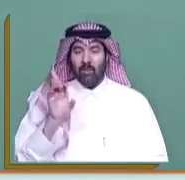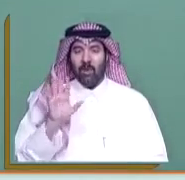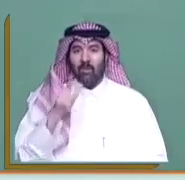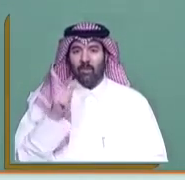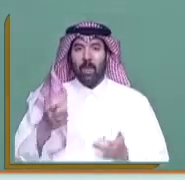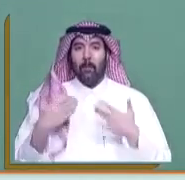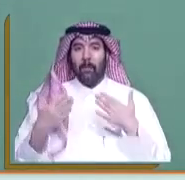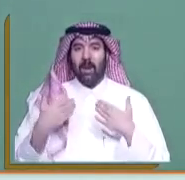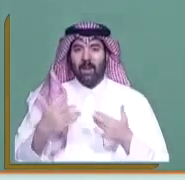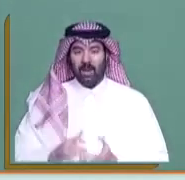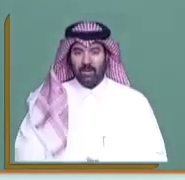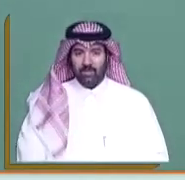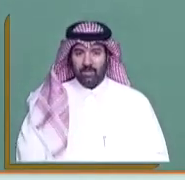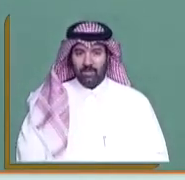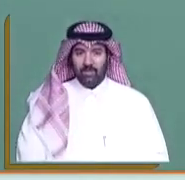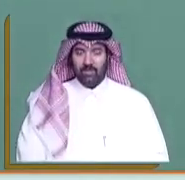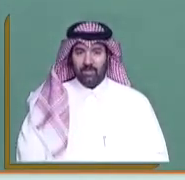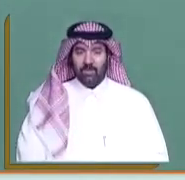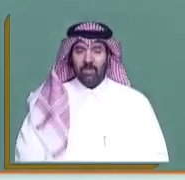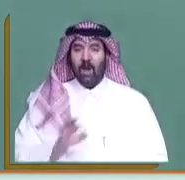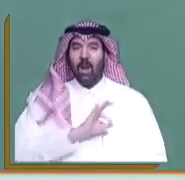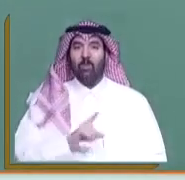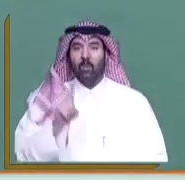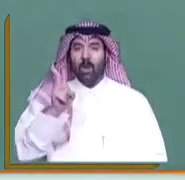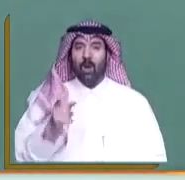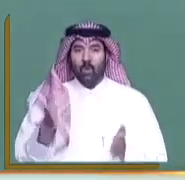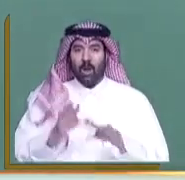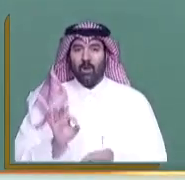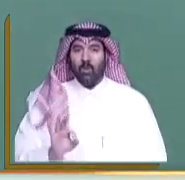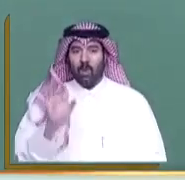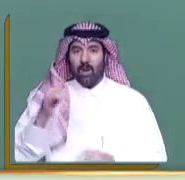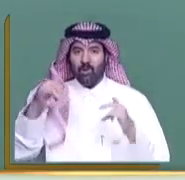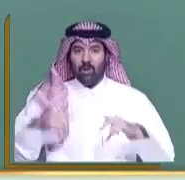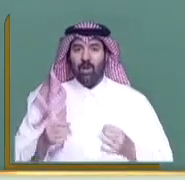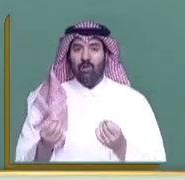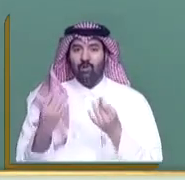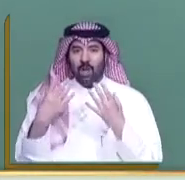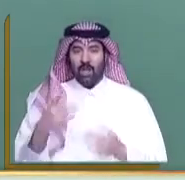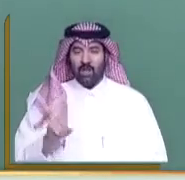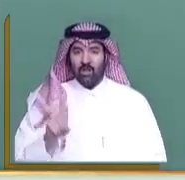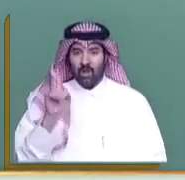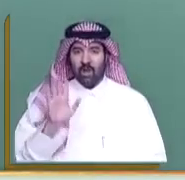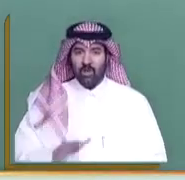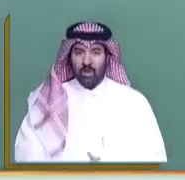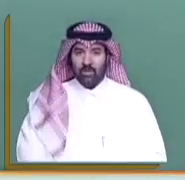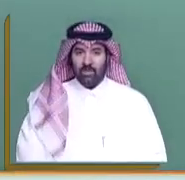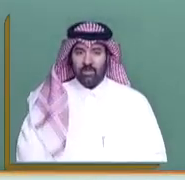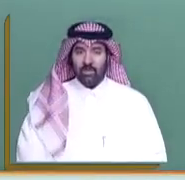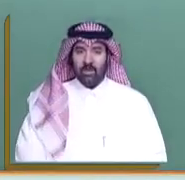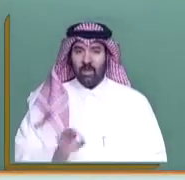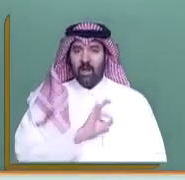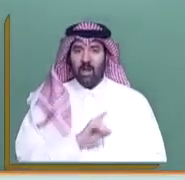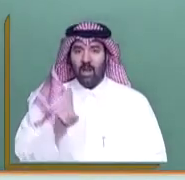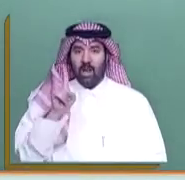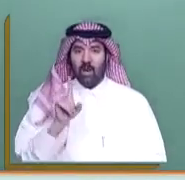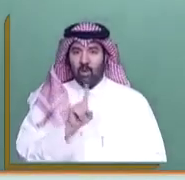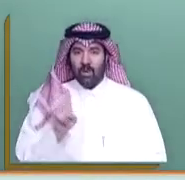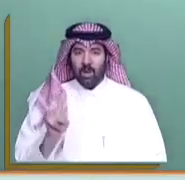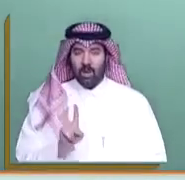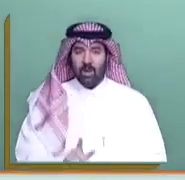بمكة المكرمة. تغمدها الله بواسع رحمته ومغفرته ورضوانه وأسكنها فسيح جناته. إنا